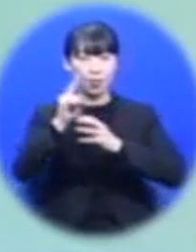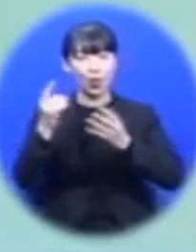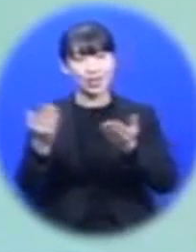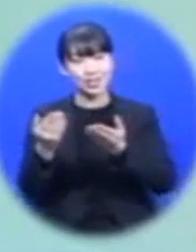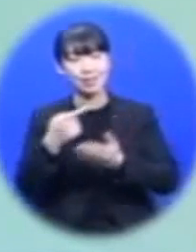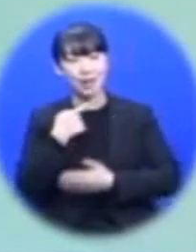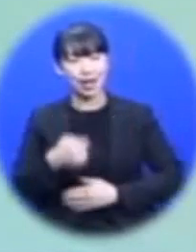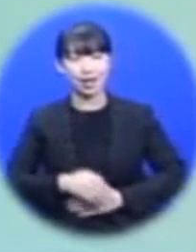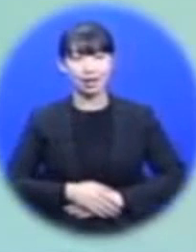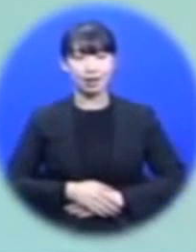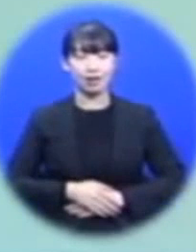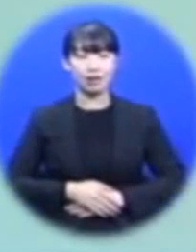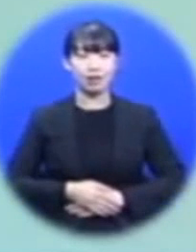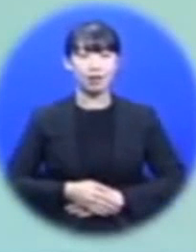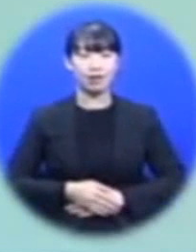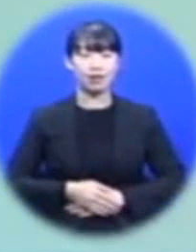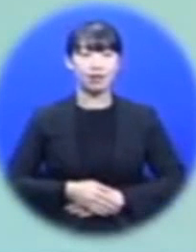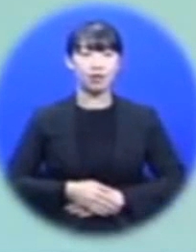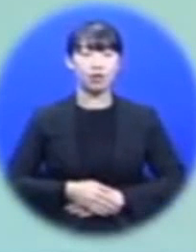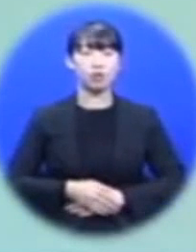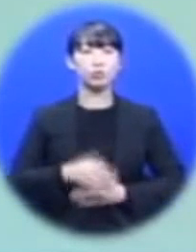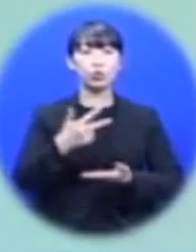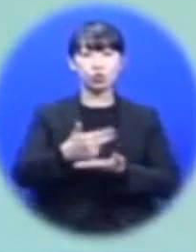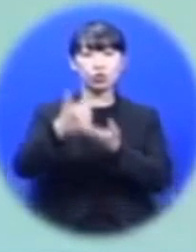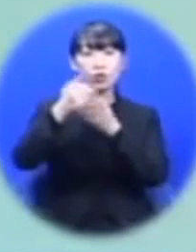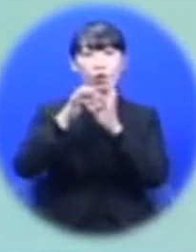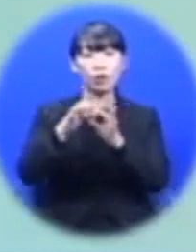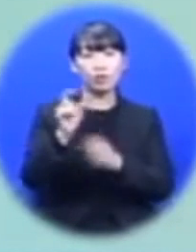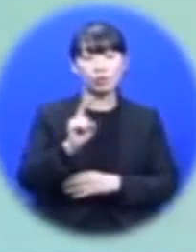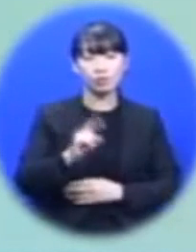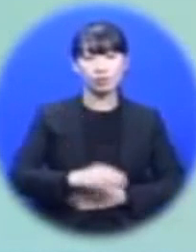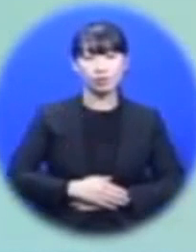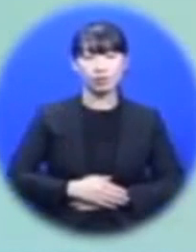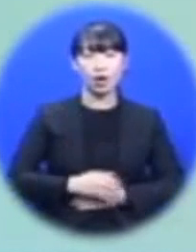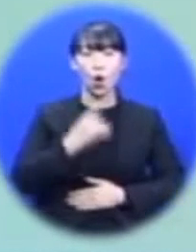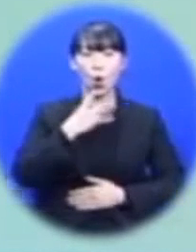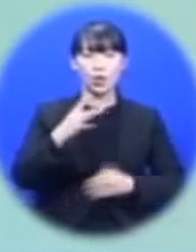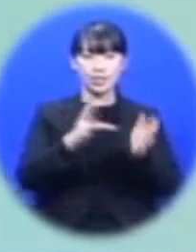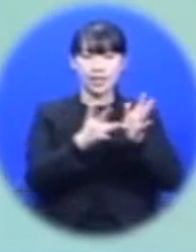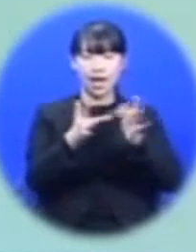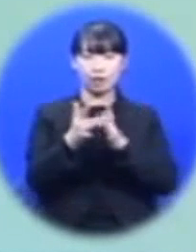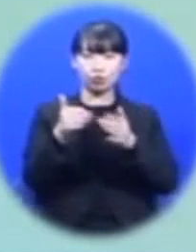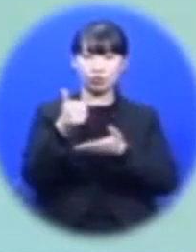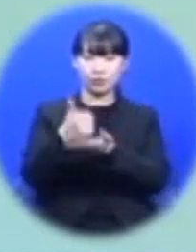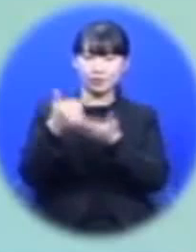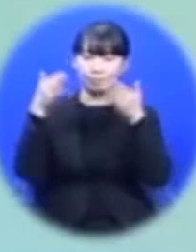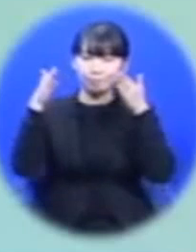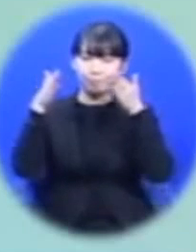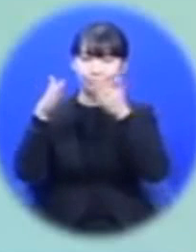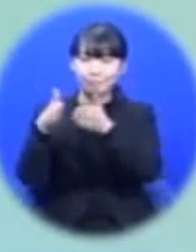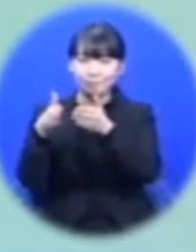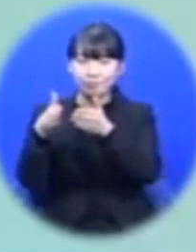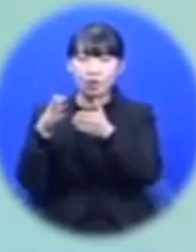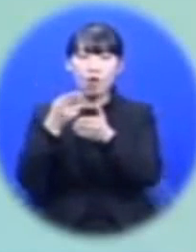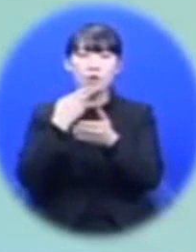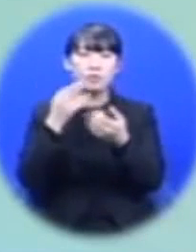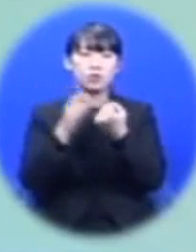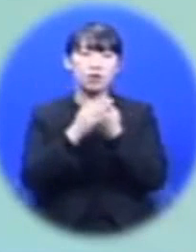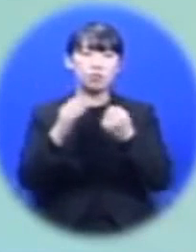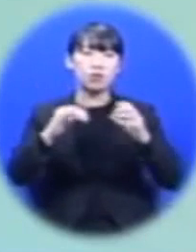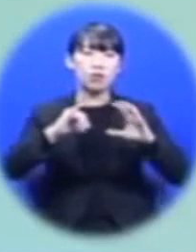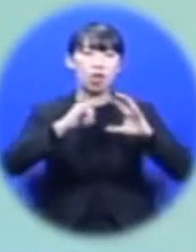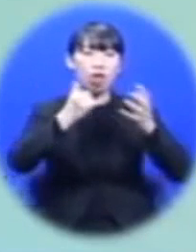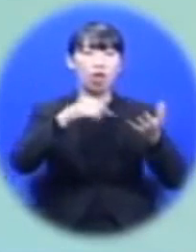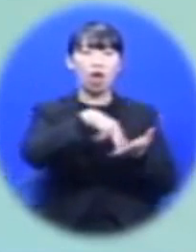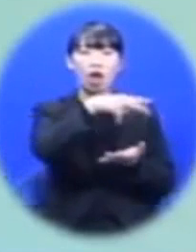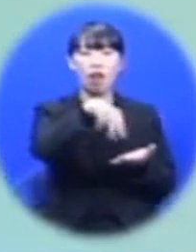관계는 어떻겠습니까 오직 예수가 안 되니까 헤매고 사는 거예요 아무리 세상에서